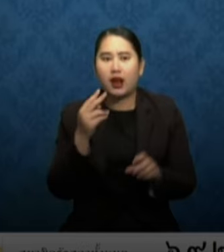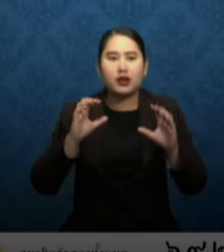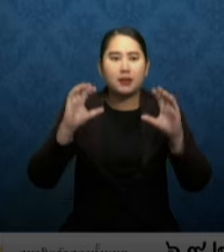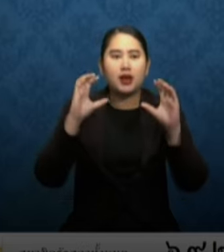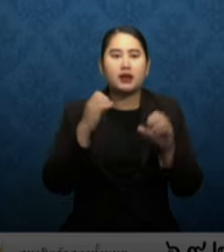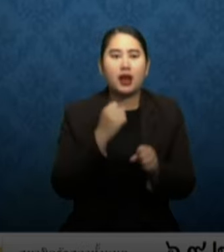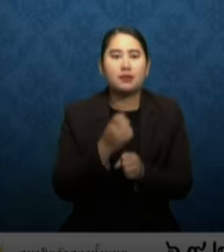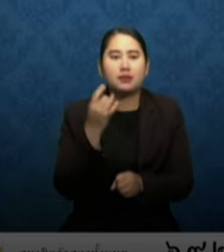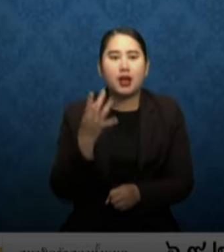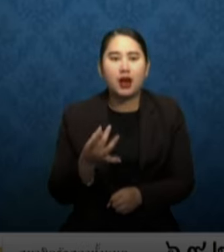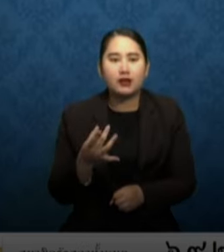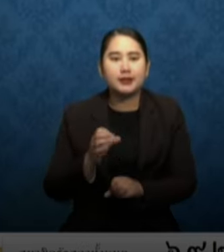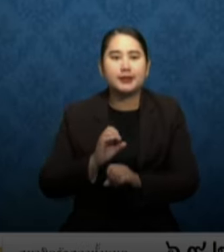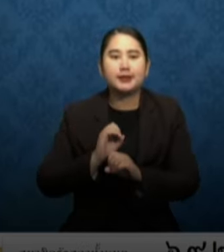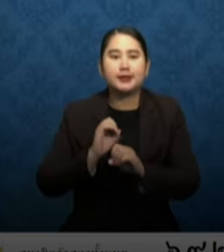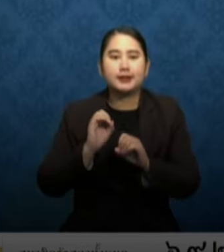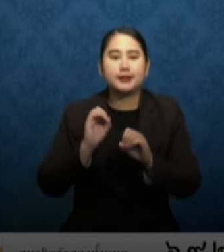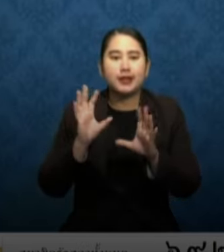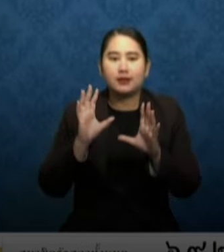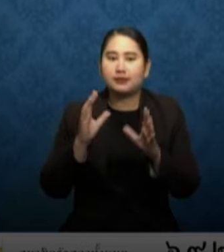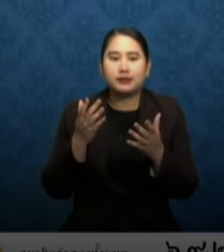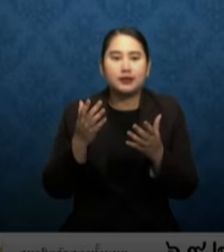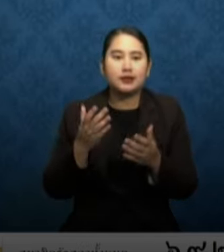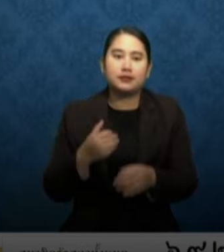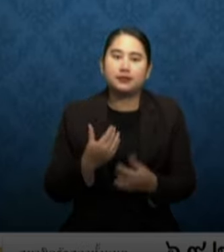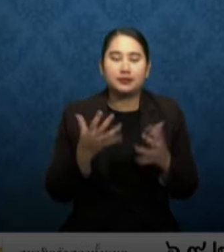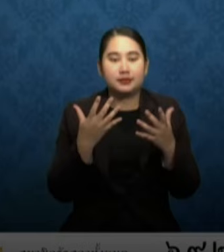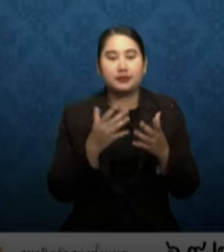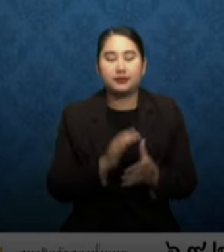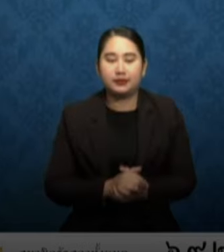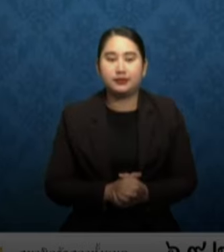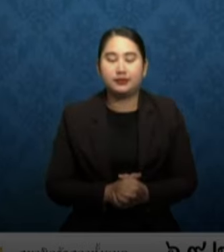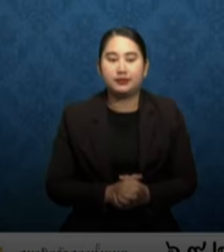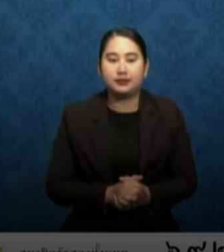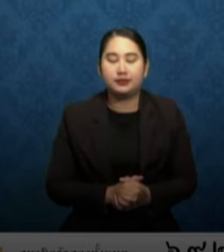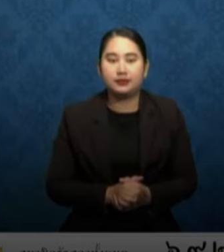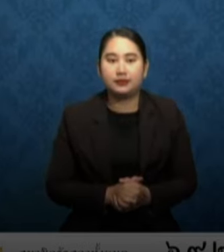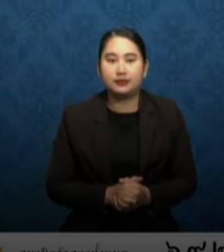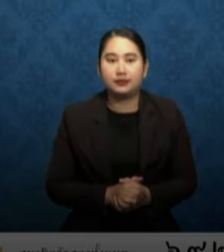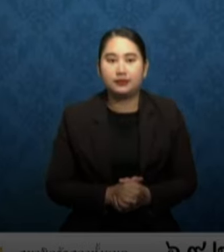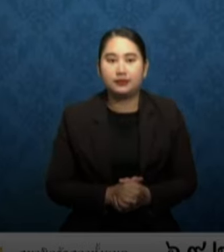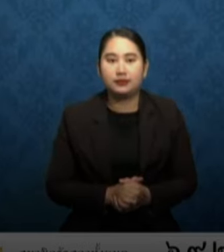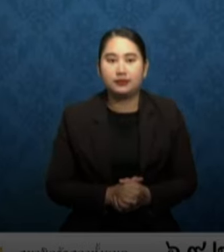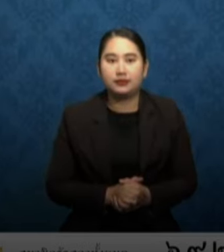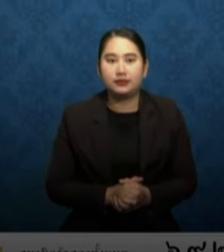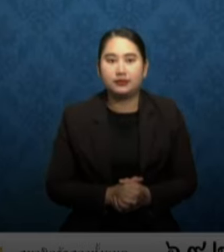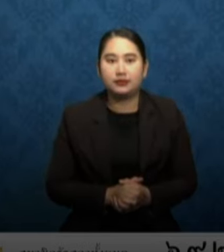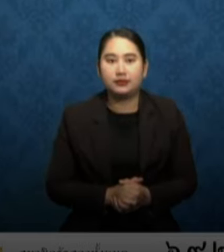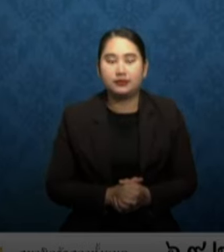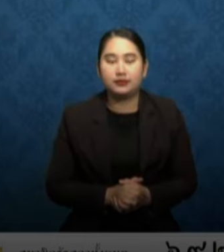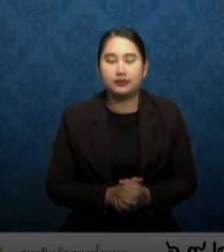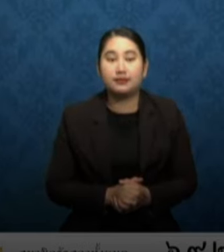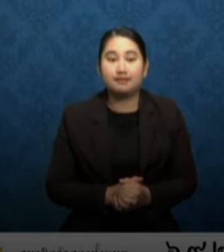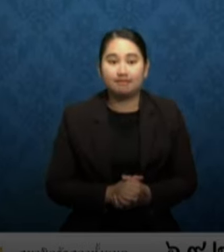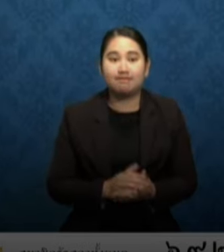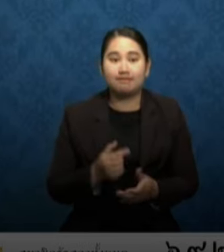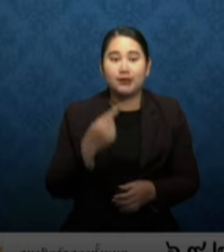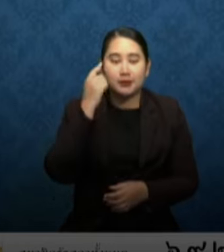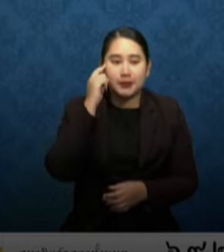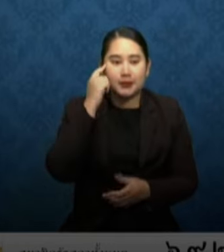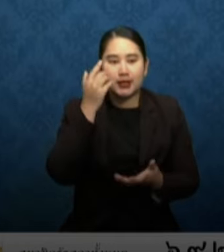อะไรที่ได้ทำตามสัญญาให้กับพี่น้องรายงานเลยครับไม่รู้ว่า